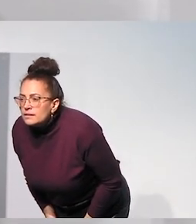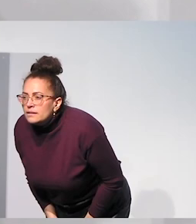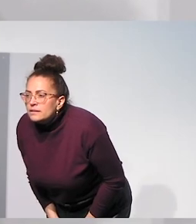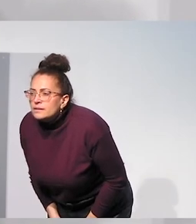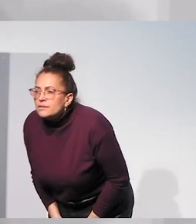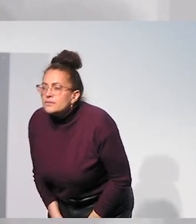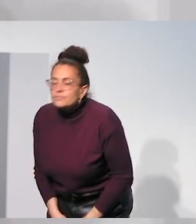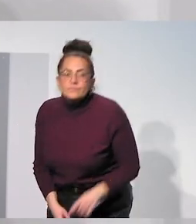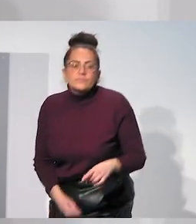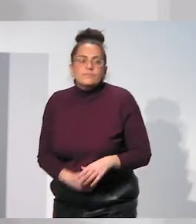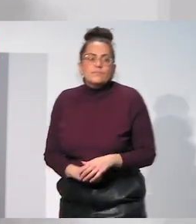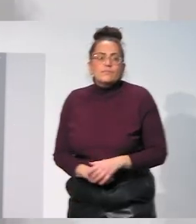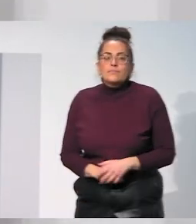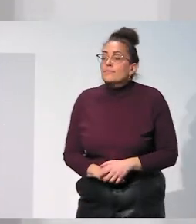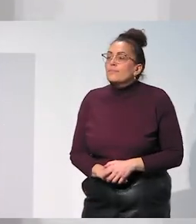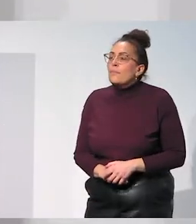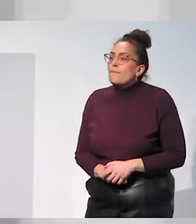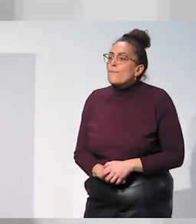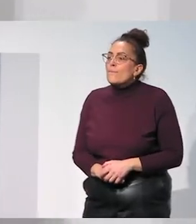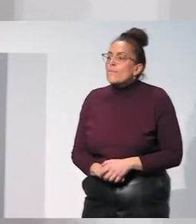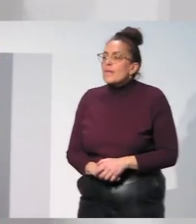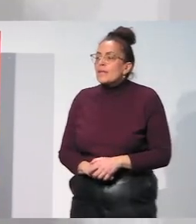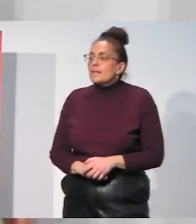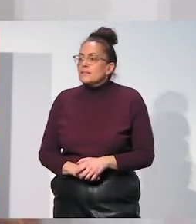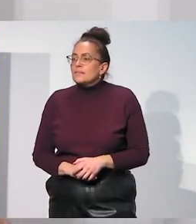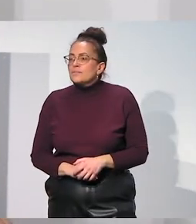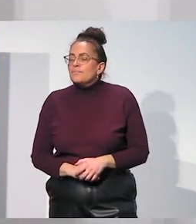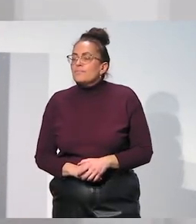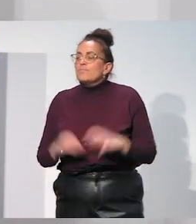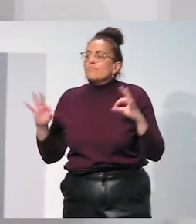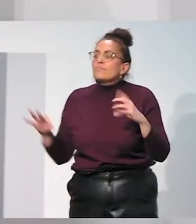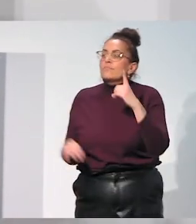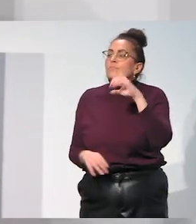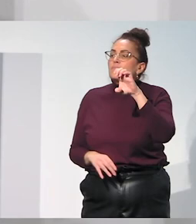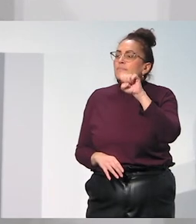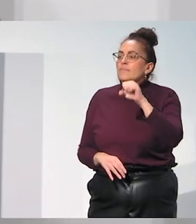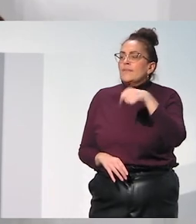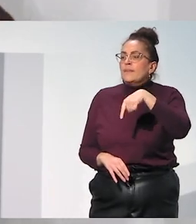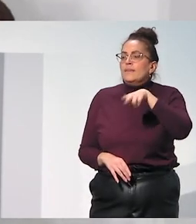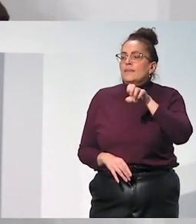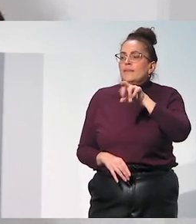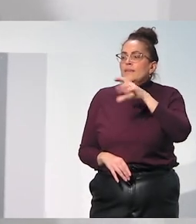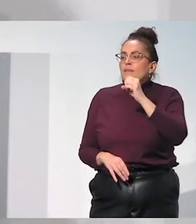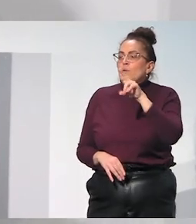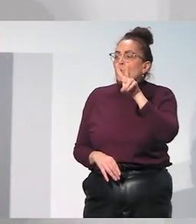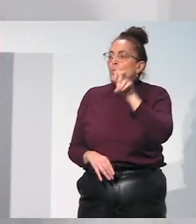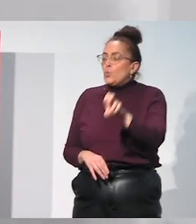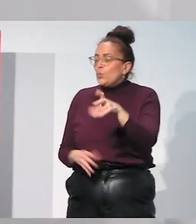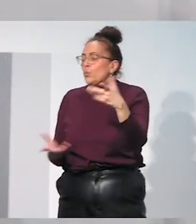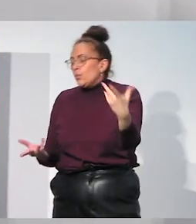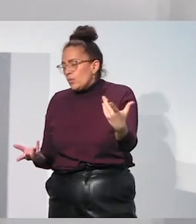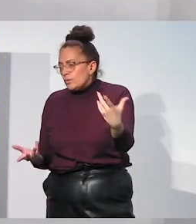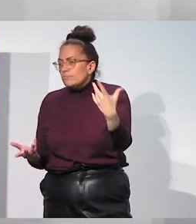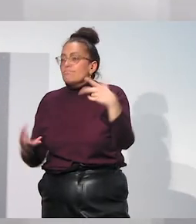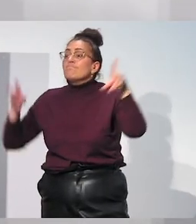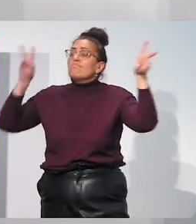Thérèse d'Esquirou ? Oui. Oui, madame faisait une référence à Thérèse d'Esquirou. François Mauriac. Alors, merci madame, parce que moi